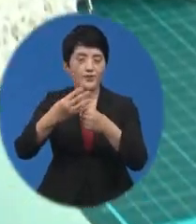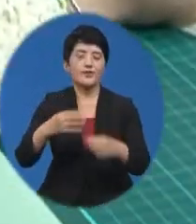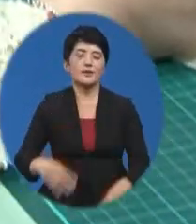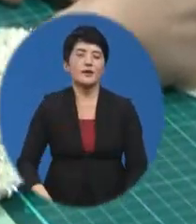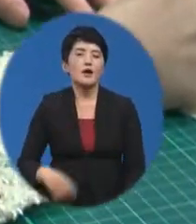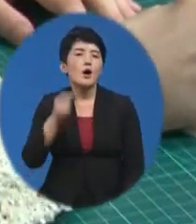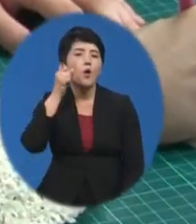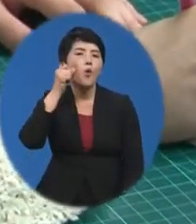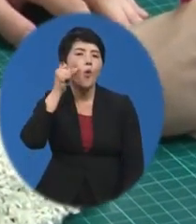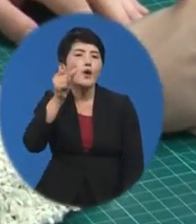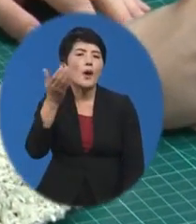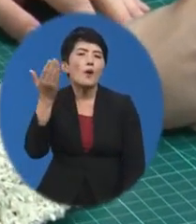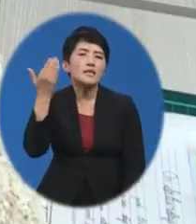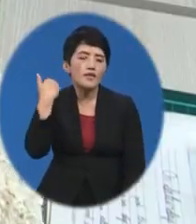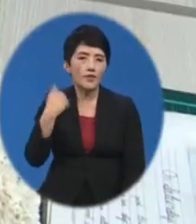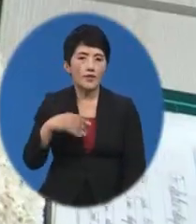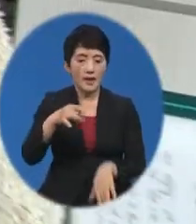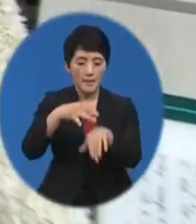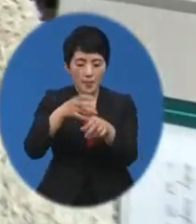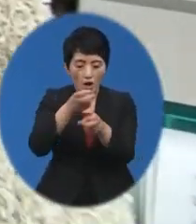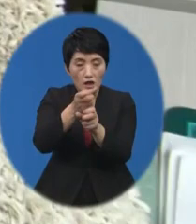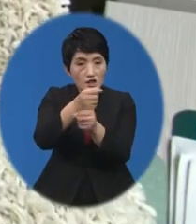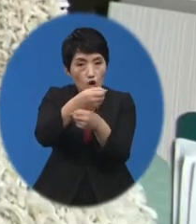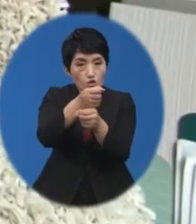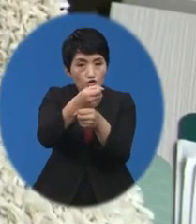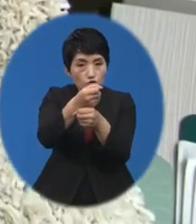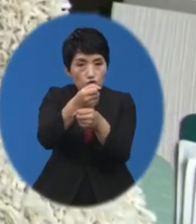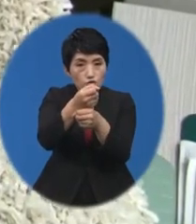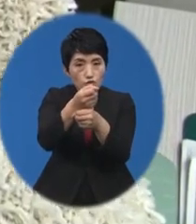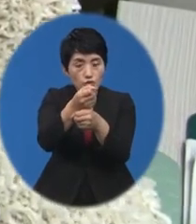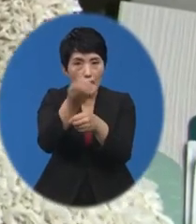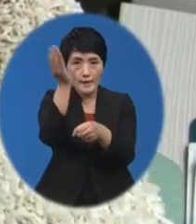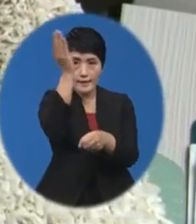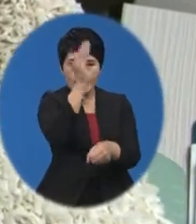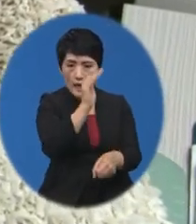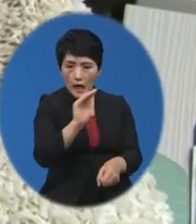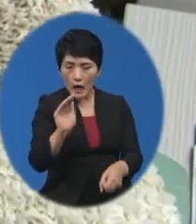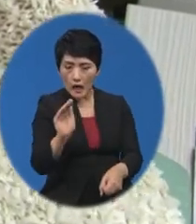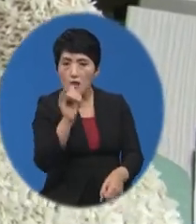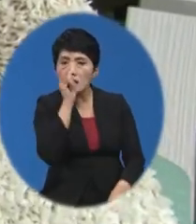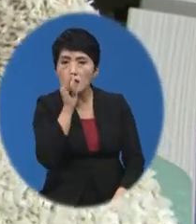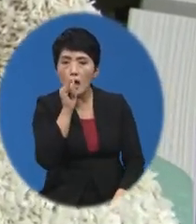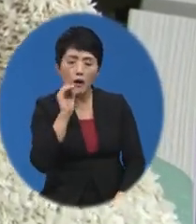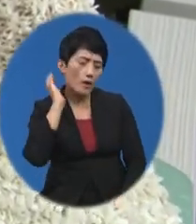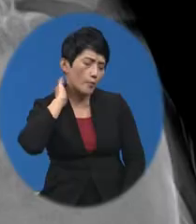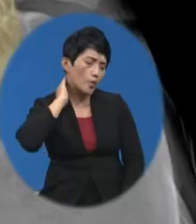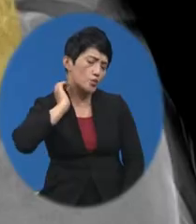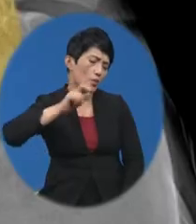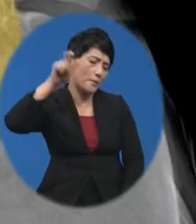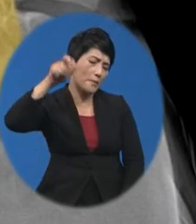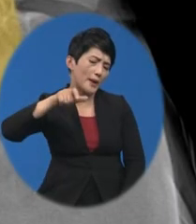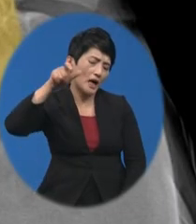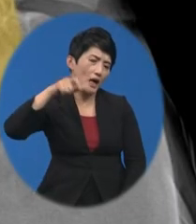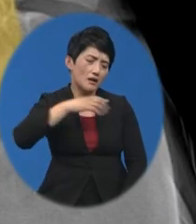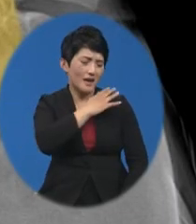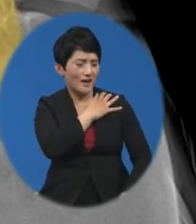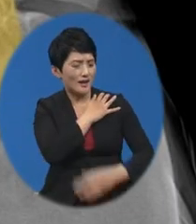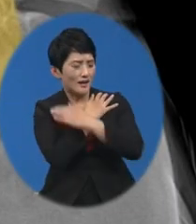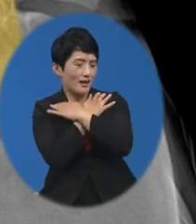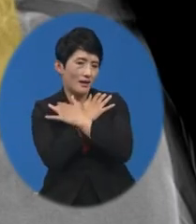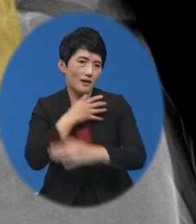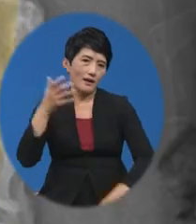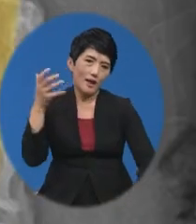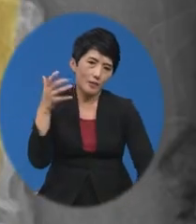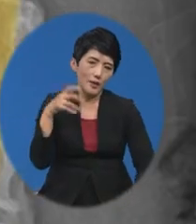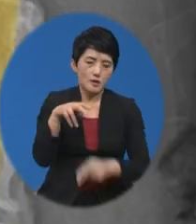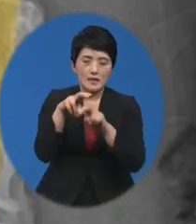전 척추 측만증이라는 진단을 받았습니다. 일자목 증후군까지 겹쳐 늘 어깨나 등이 뭉쳐있고